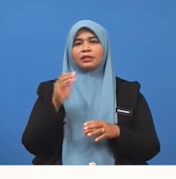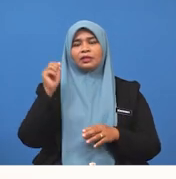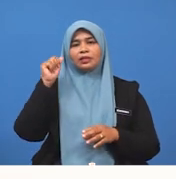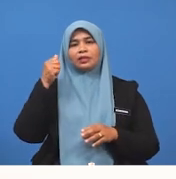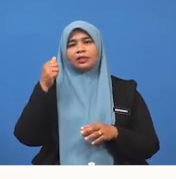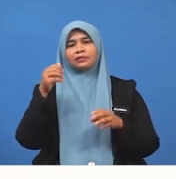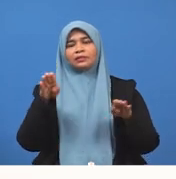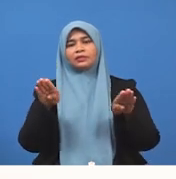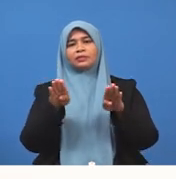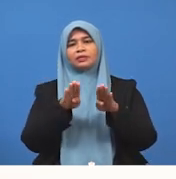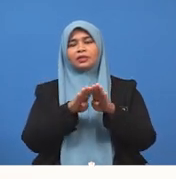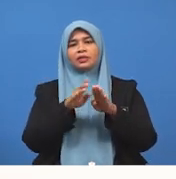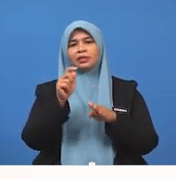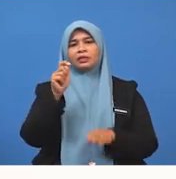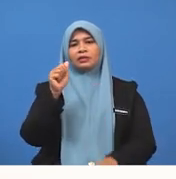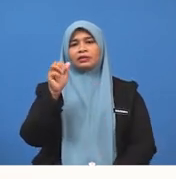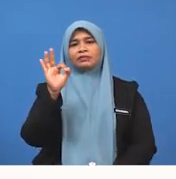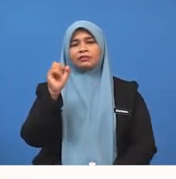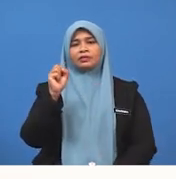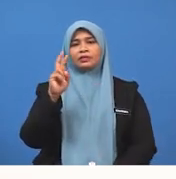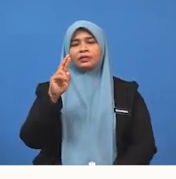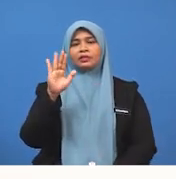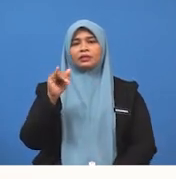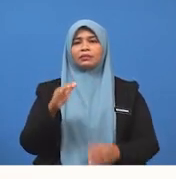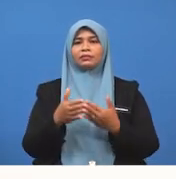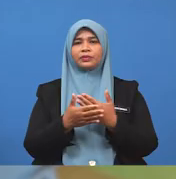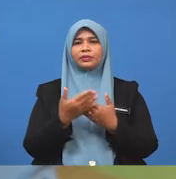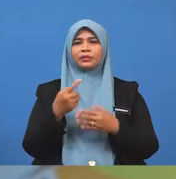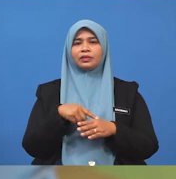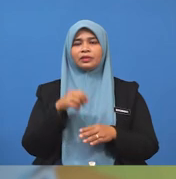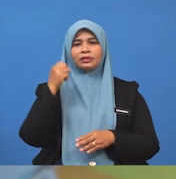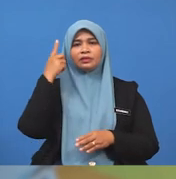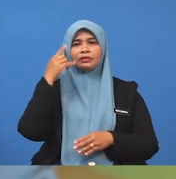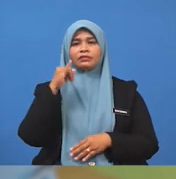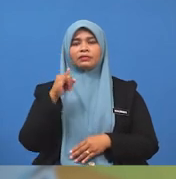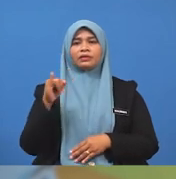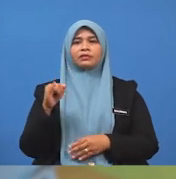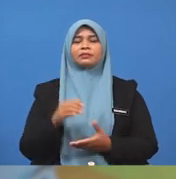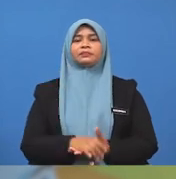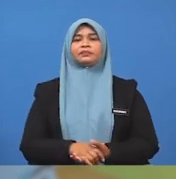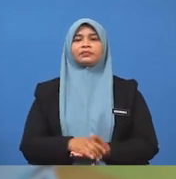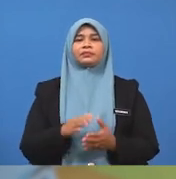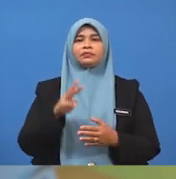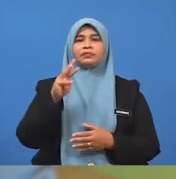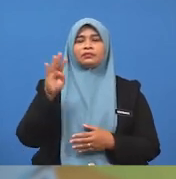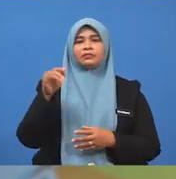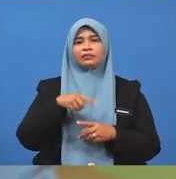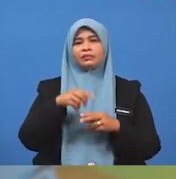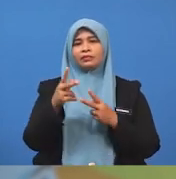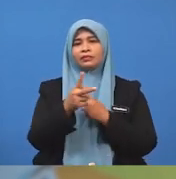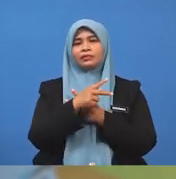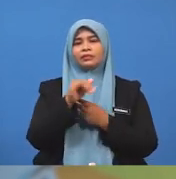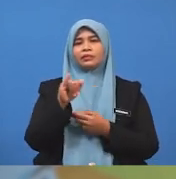sebagai tafsir yang mudah difahami murid yang dikasih sekian untuk